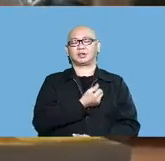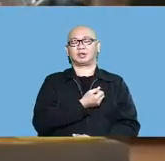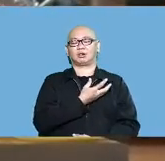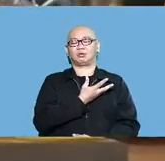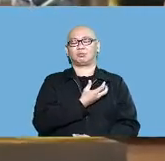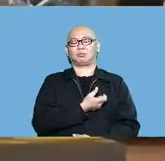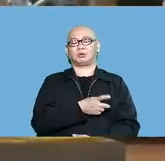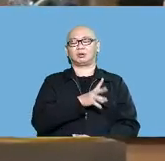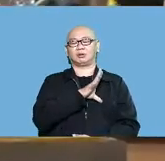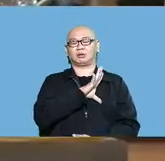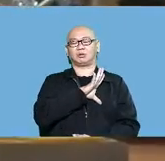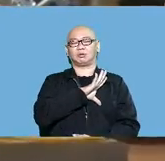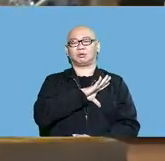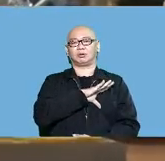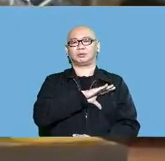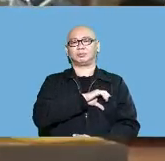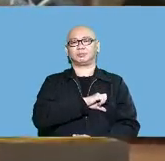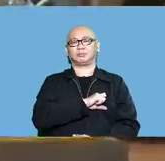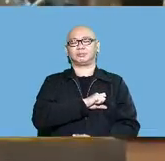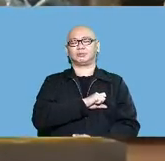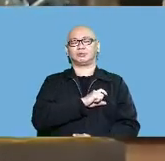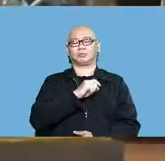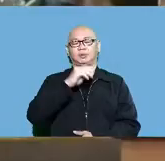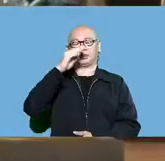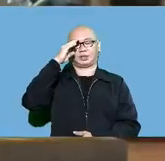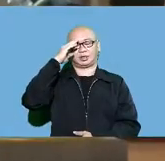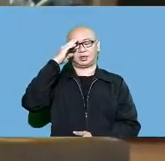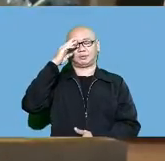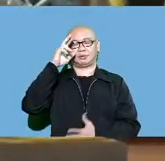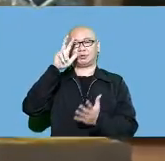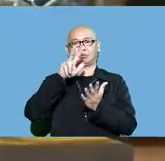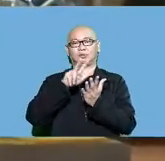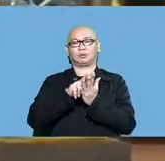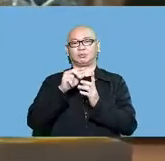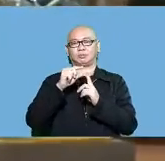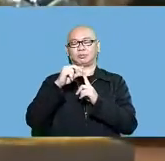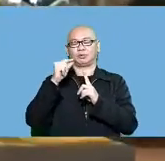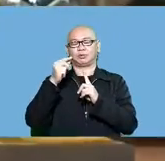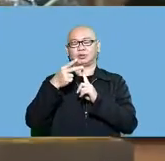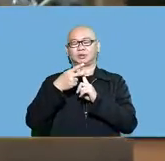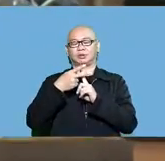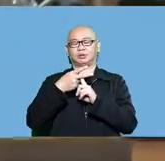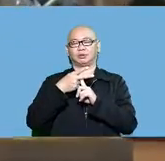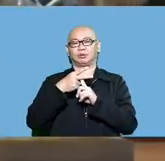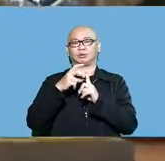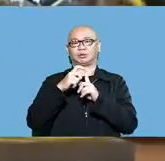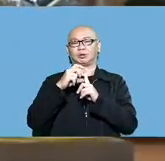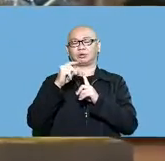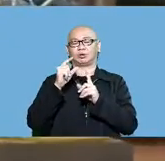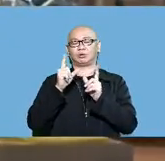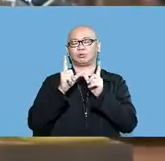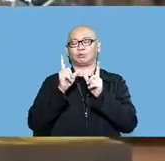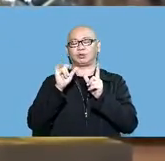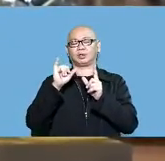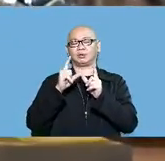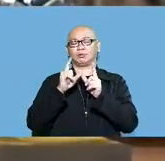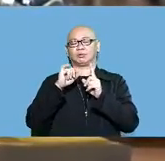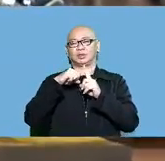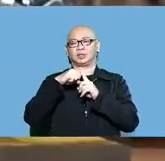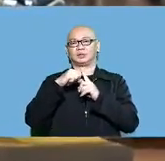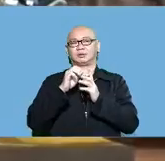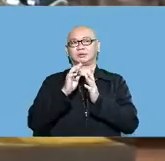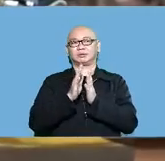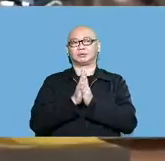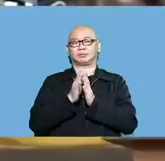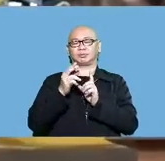Bismillahirrahmanirrahim. Upacara pengukuhan Profesor Dr. Wiwi Isnaini MS, Profesor Dr.